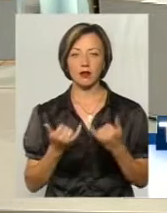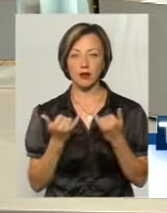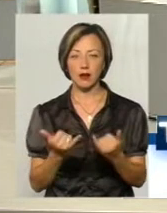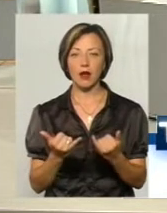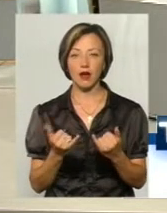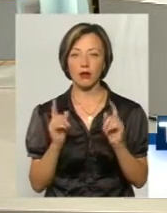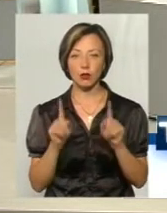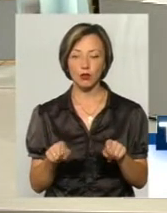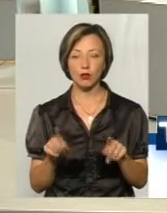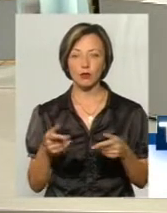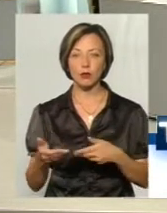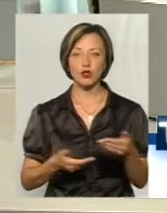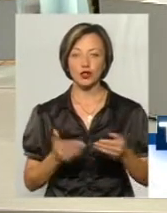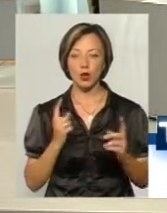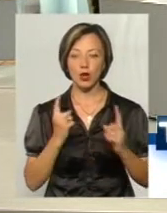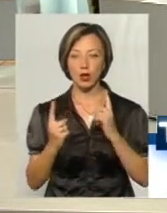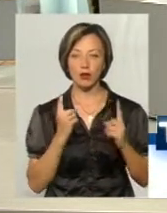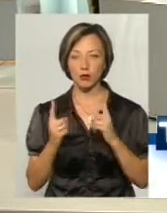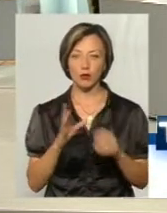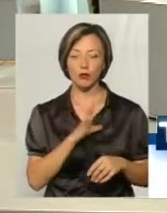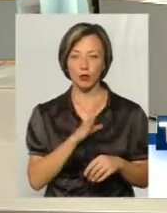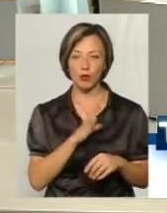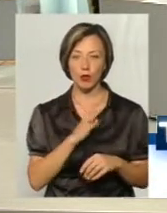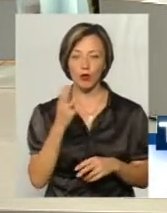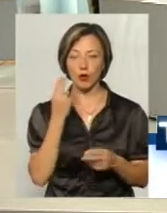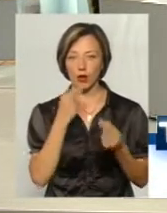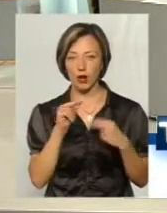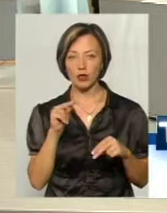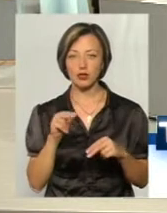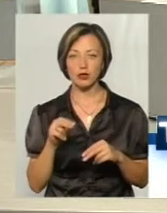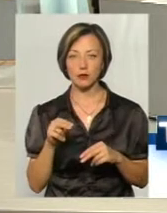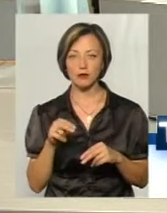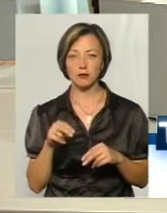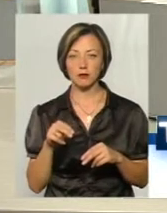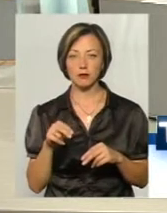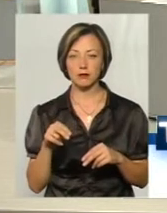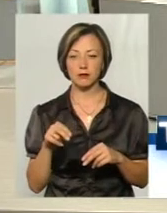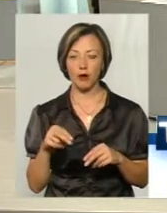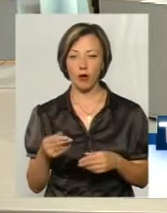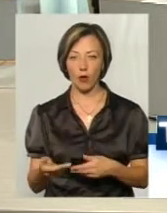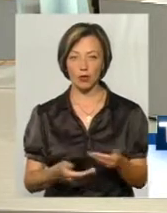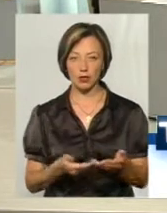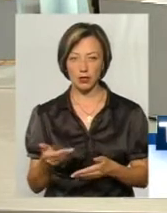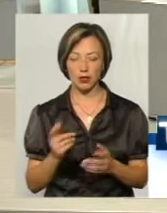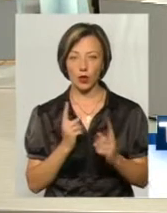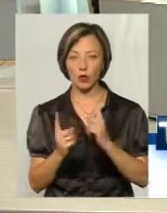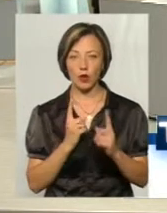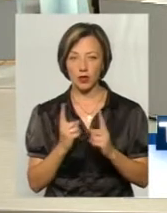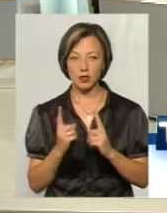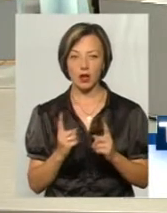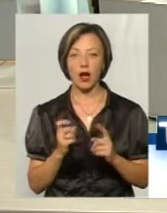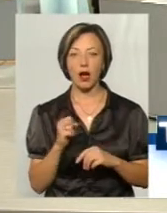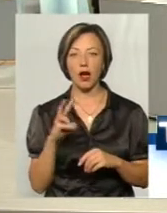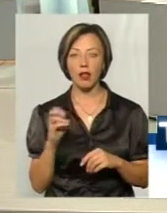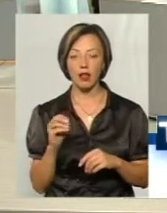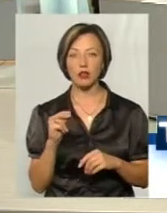Для того, щоб для пішохідів було набагато ліпше переходити дороги, рухатись понад дороги.